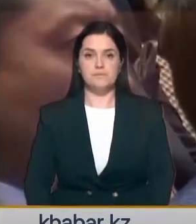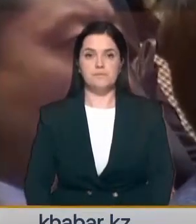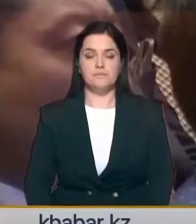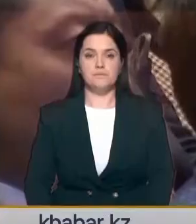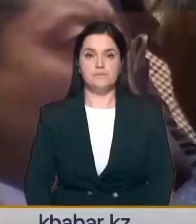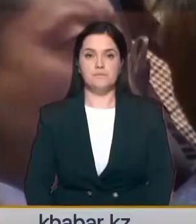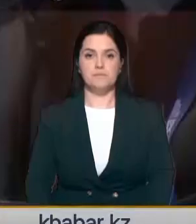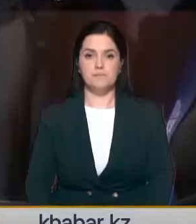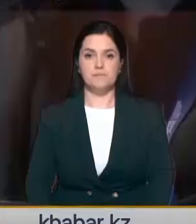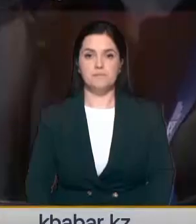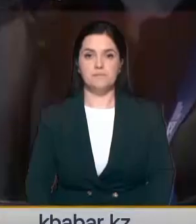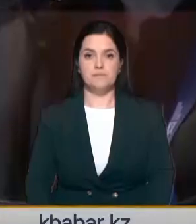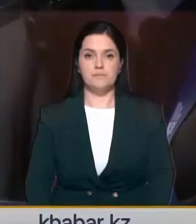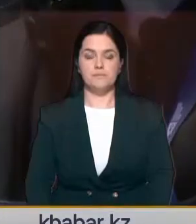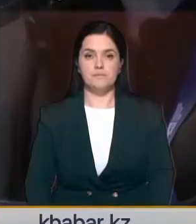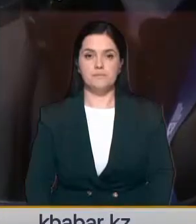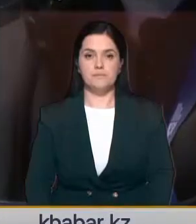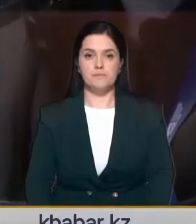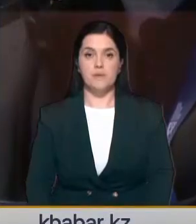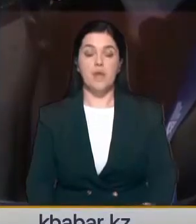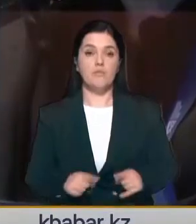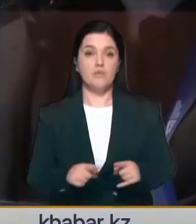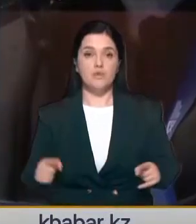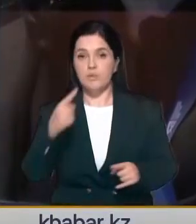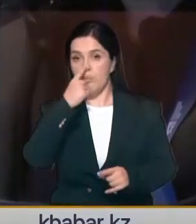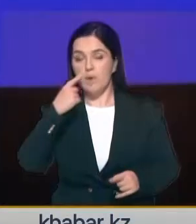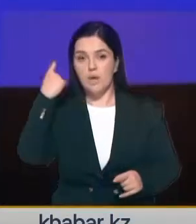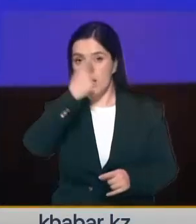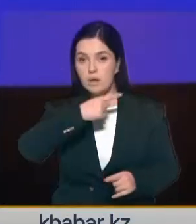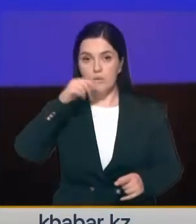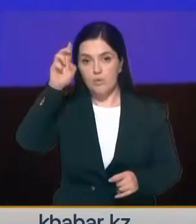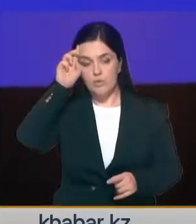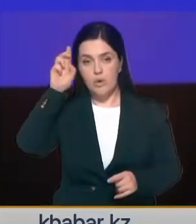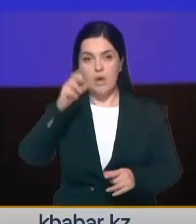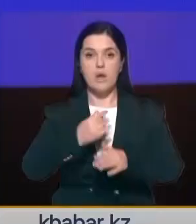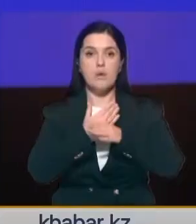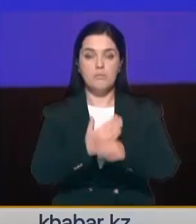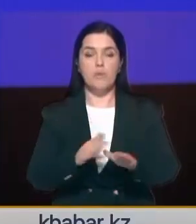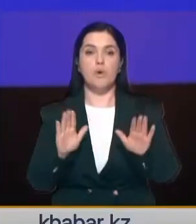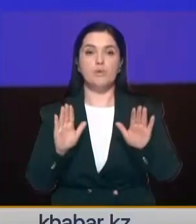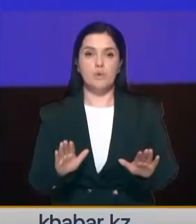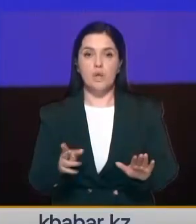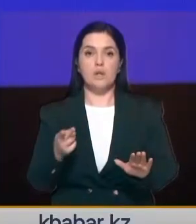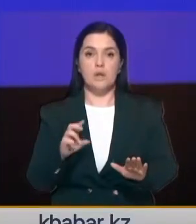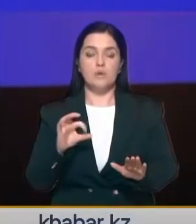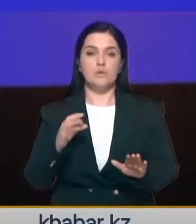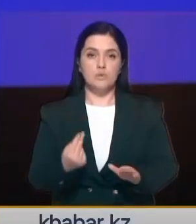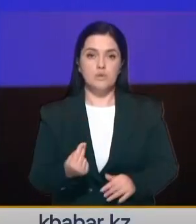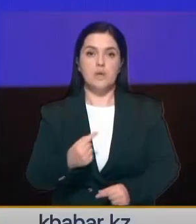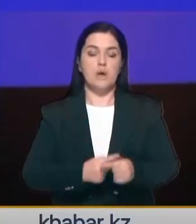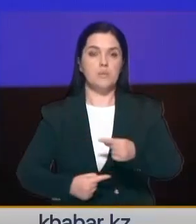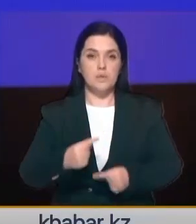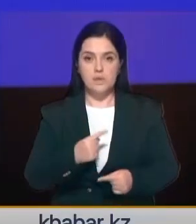по ставке 7%. В текущем году государственные гаранты предусмотрены исключительно для субъектов социального